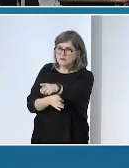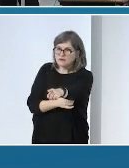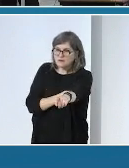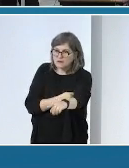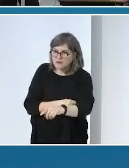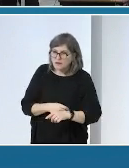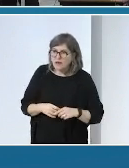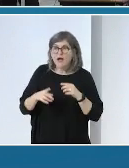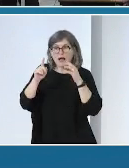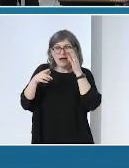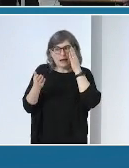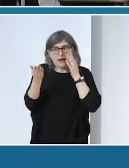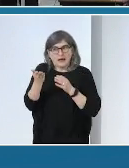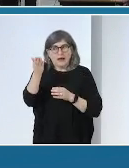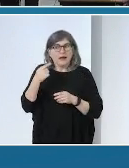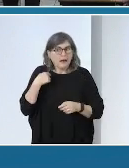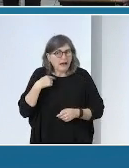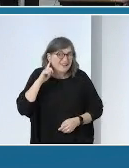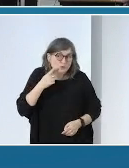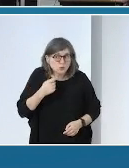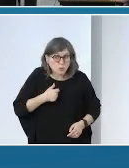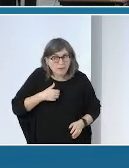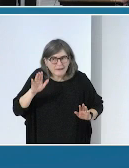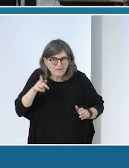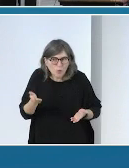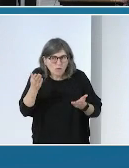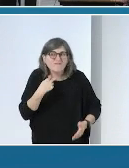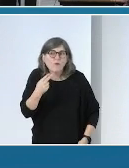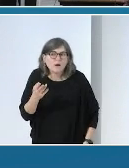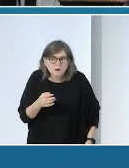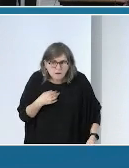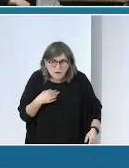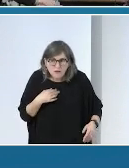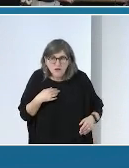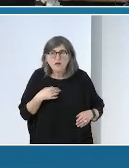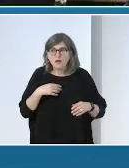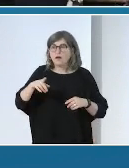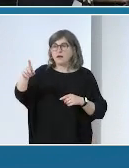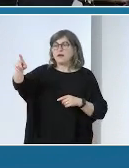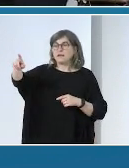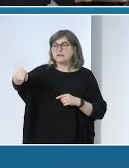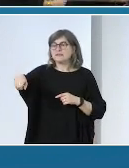Alors, il faut parler fort parce que je suis sourde, hélas.